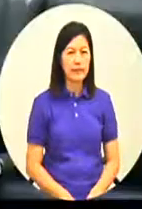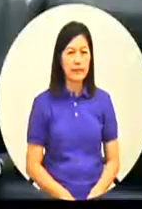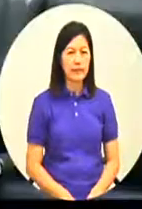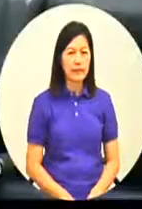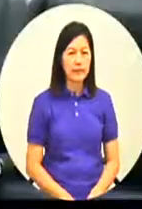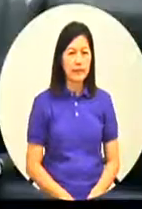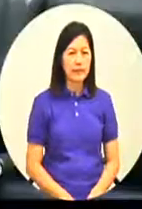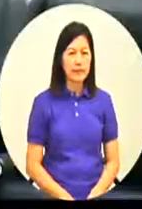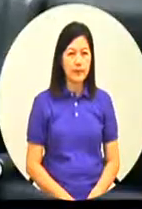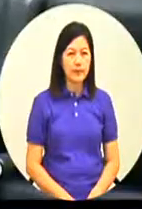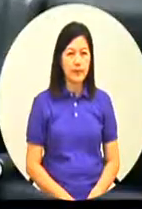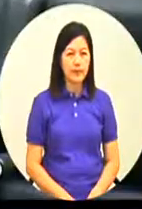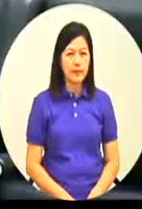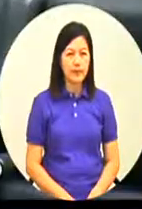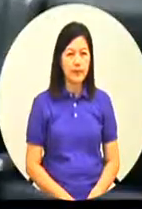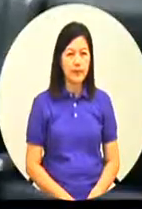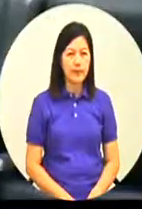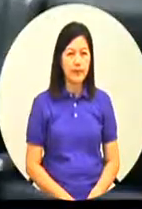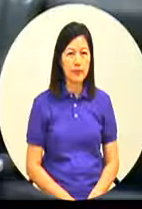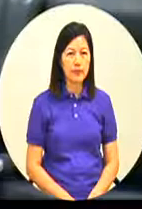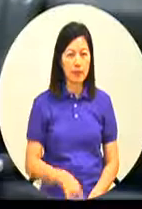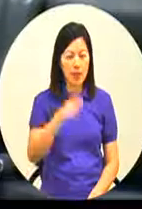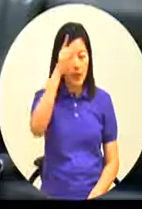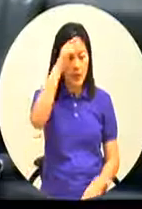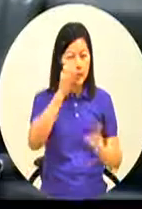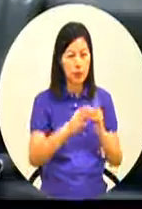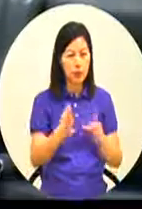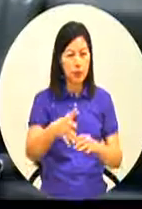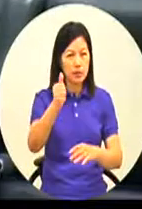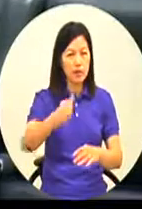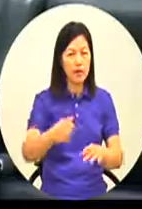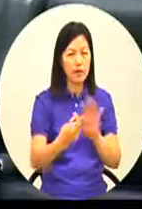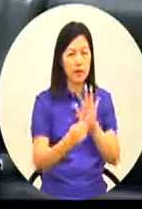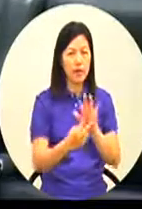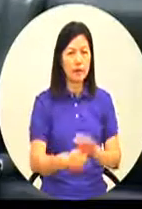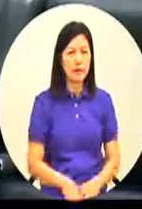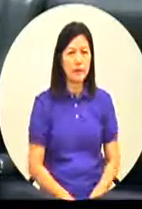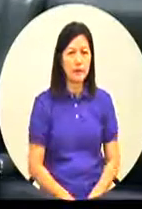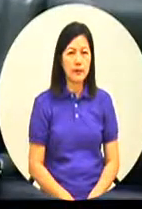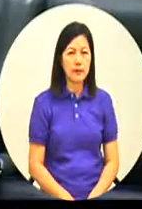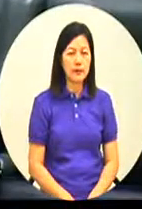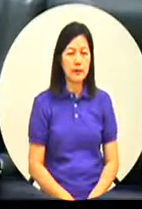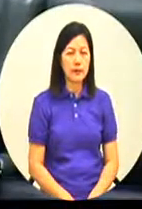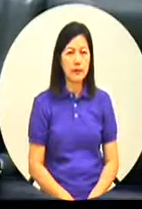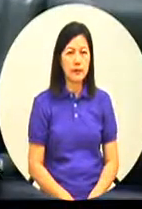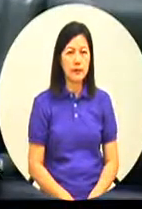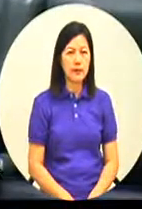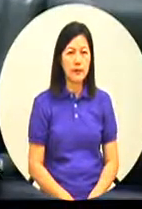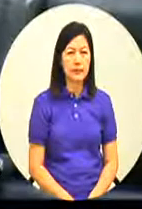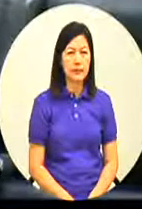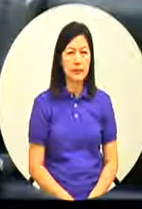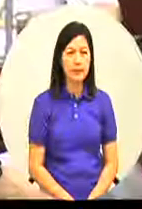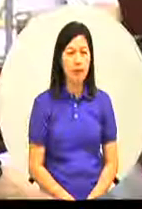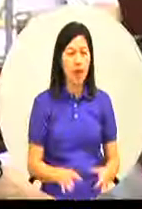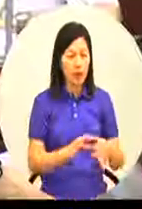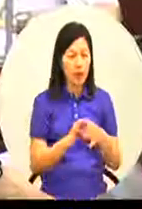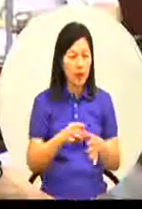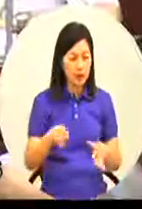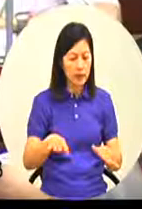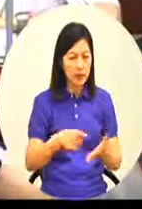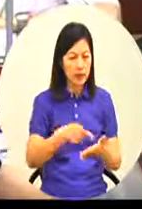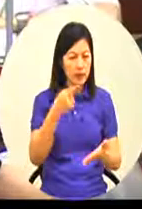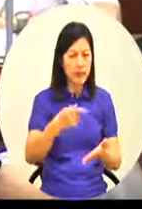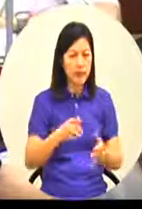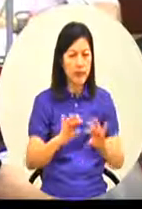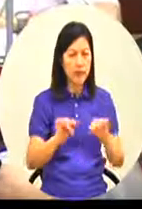请黄局长请答复。 好，谢谢主席，谢谢高远的一个指教哈。关于这一次调整地